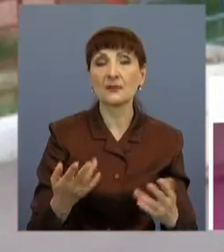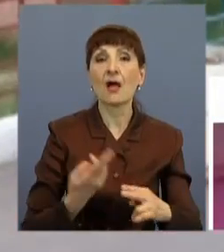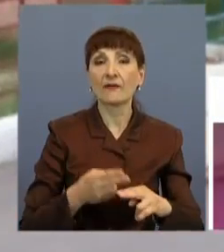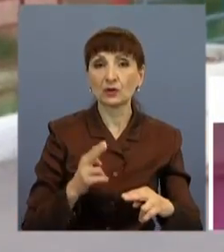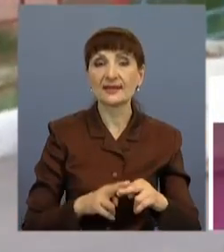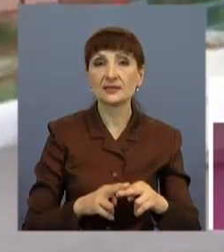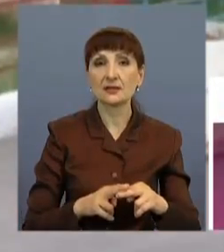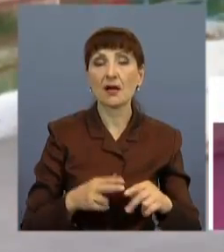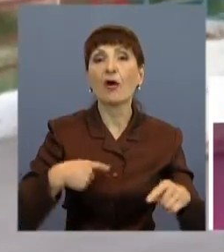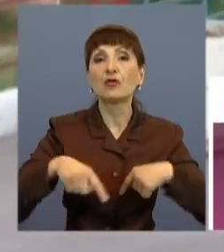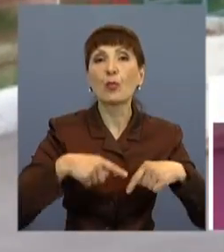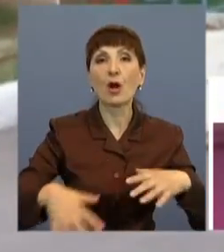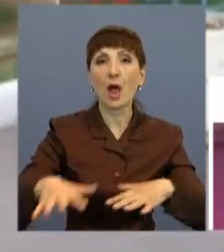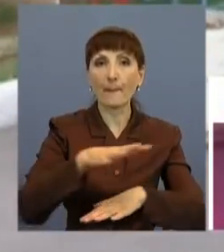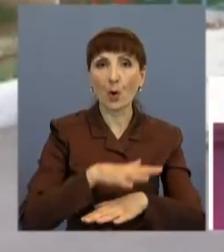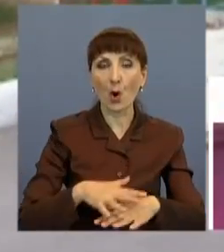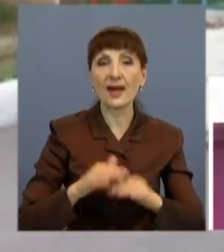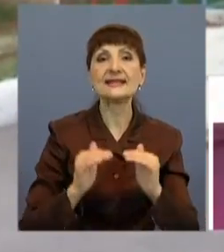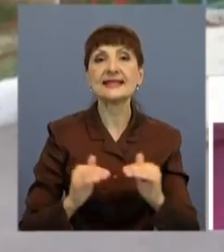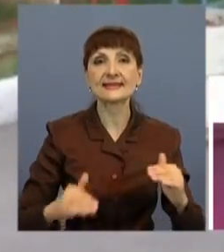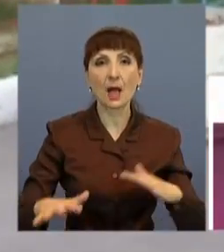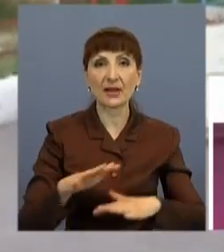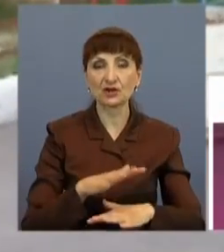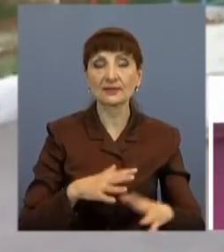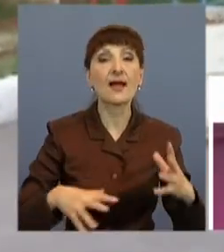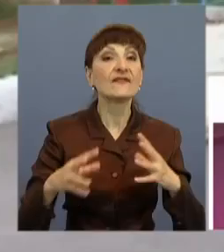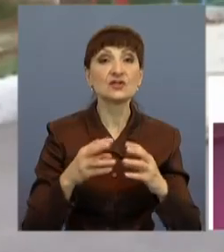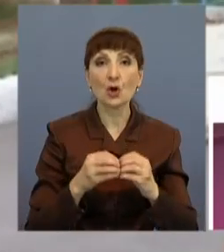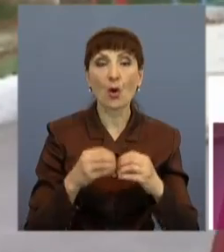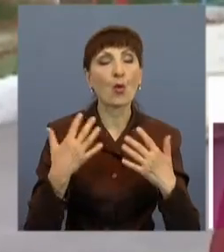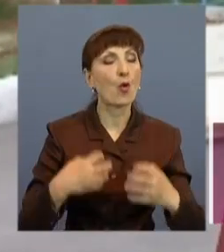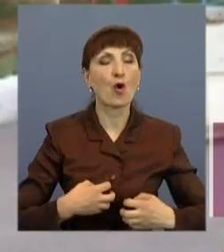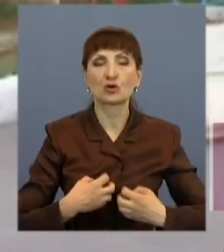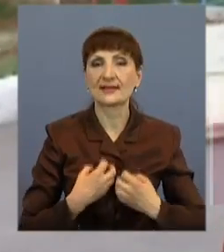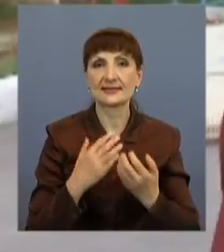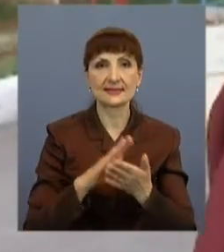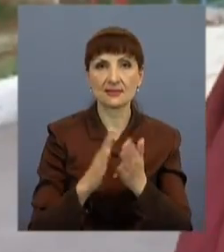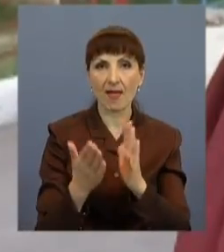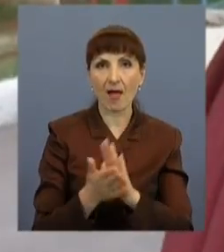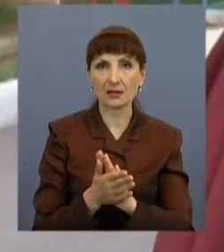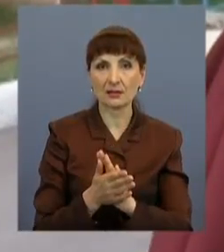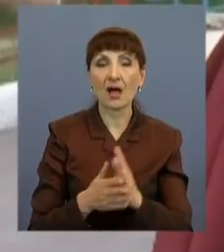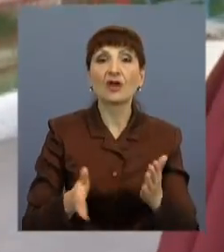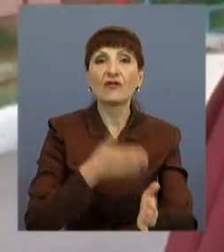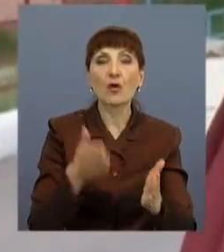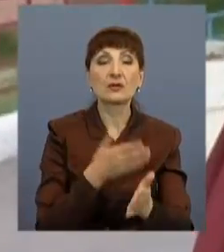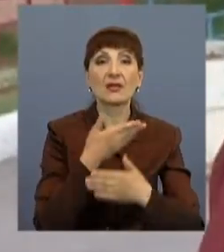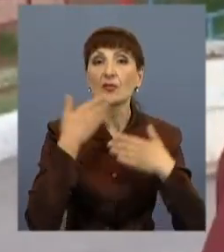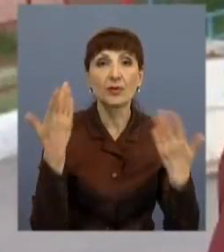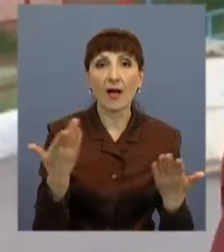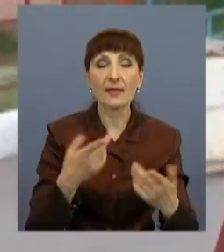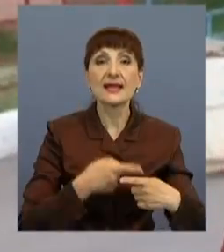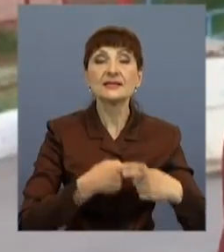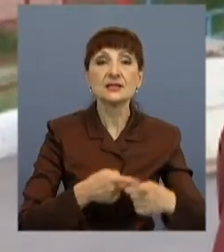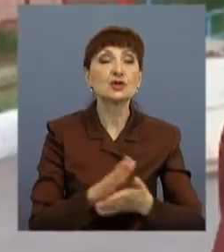вот футбольное поле наше, детская площадка, все в ужасном состоянии, все дворники не убирают, технички